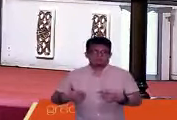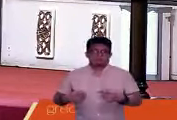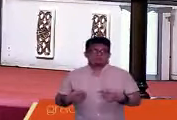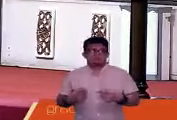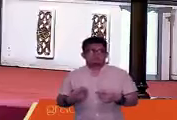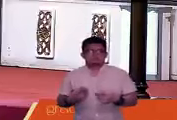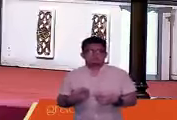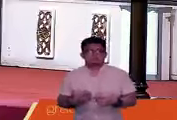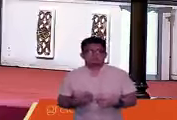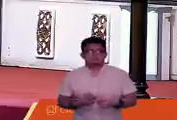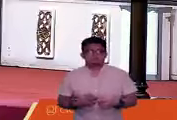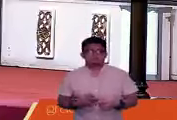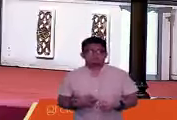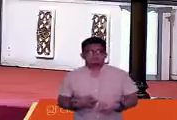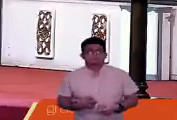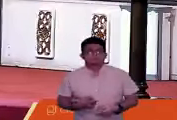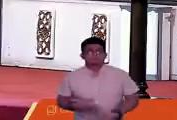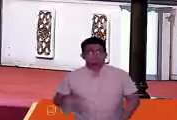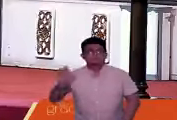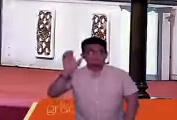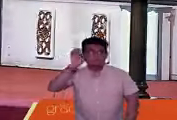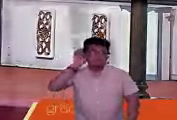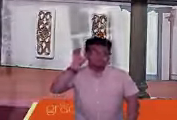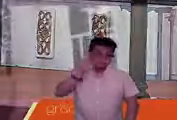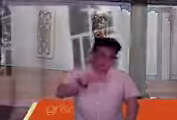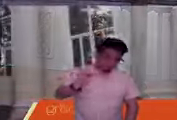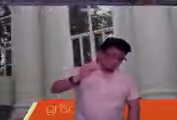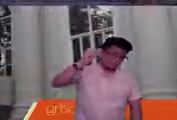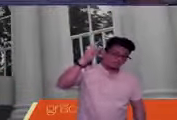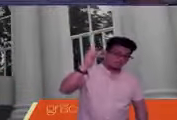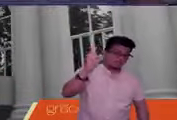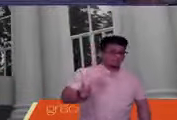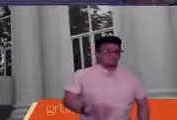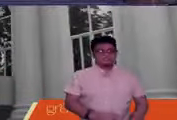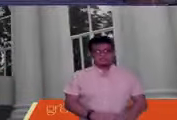them, hear and understand.